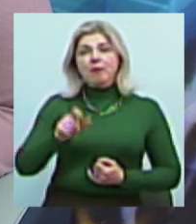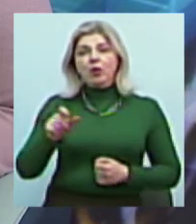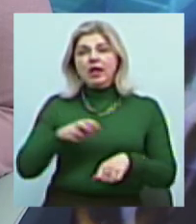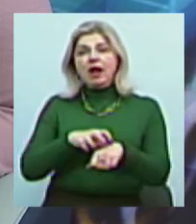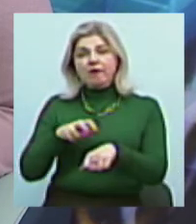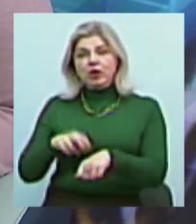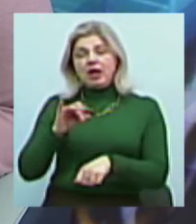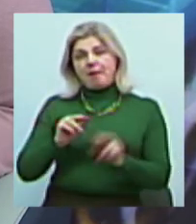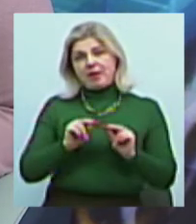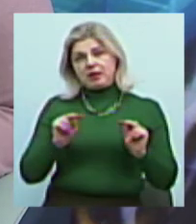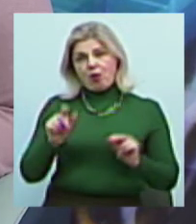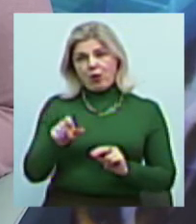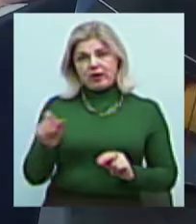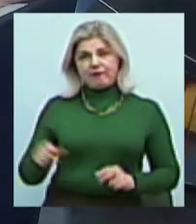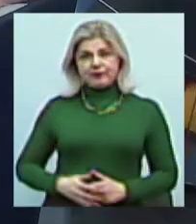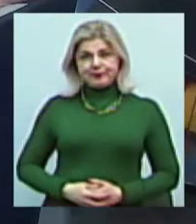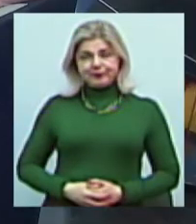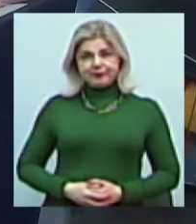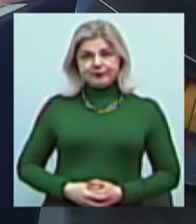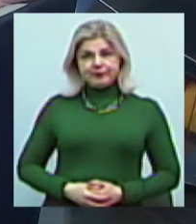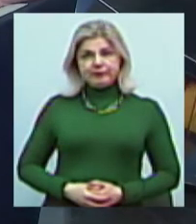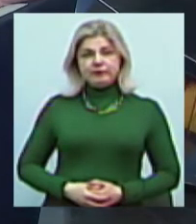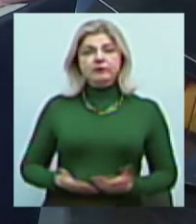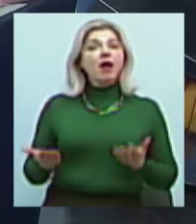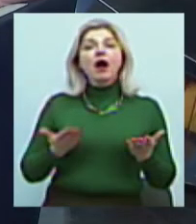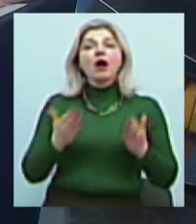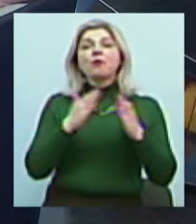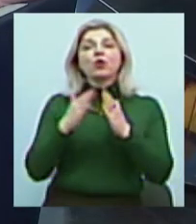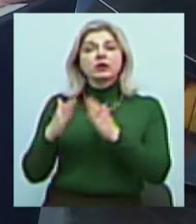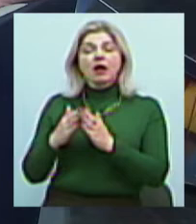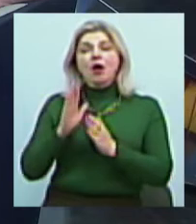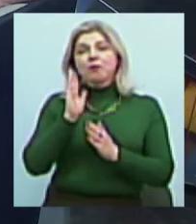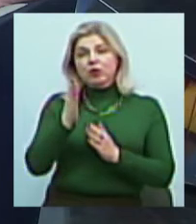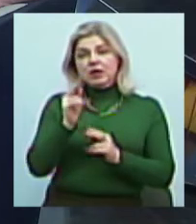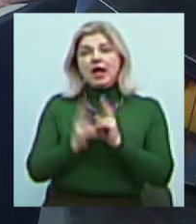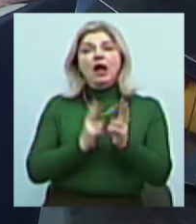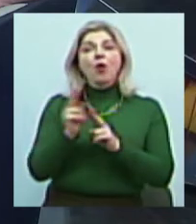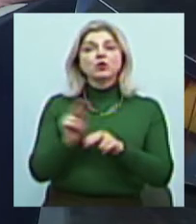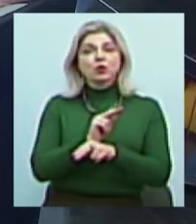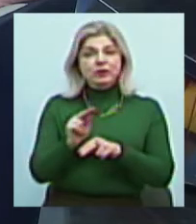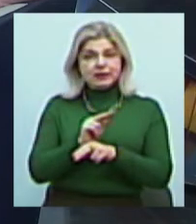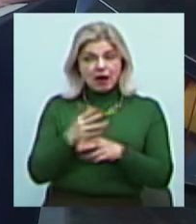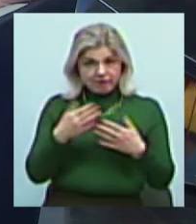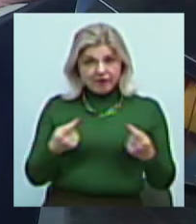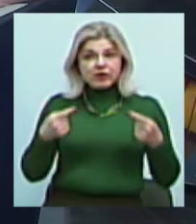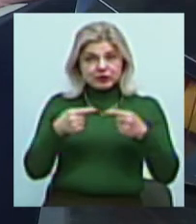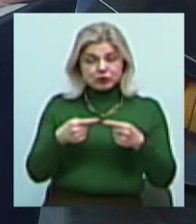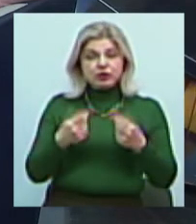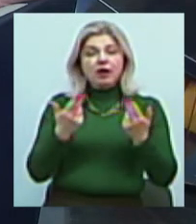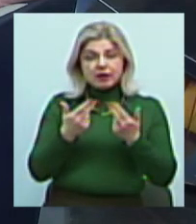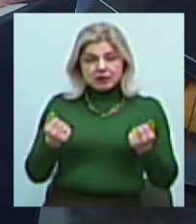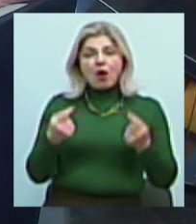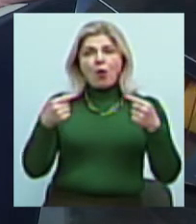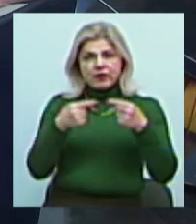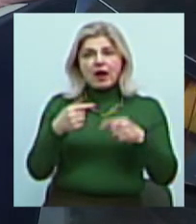для педагогів. А яких будівель передбачена реконструкція? Визначені ці будинки? Там